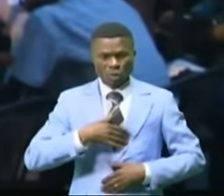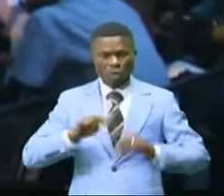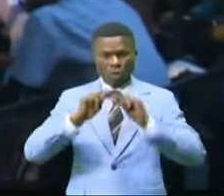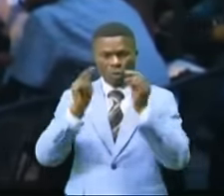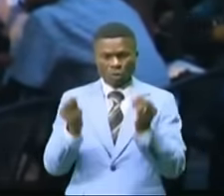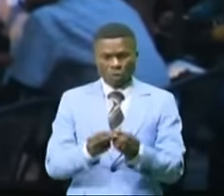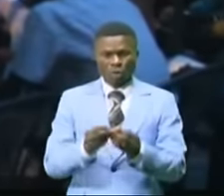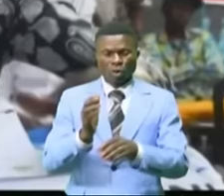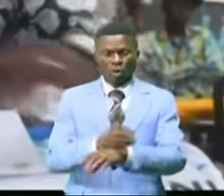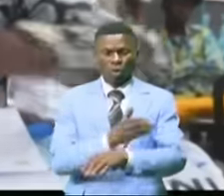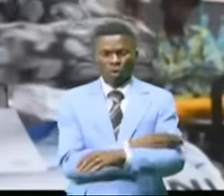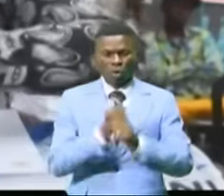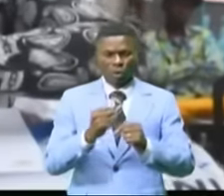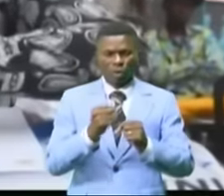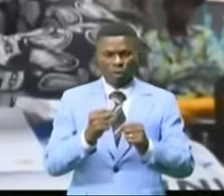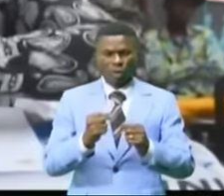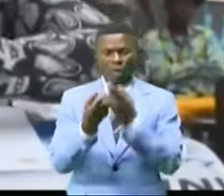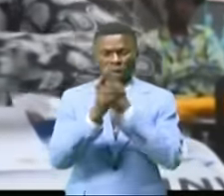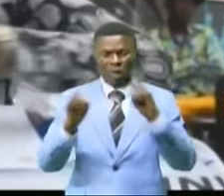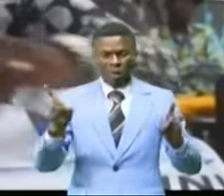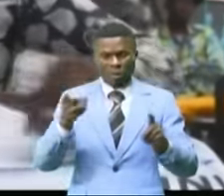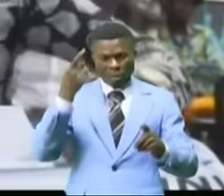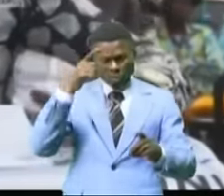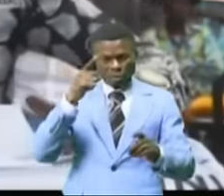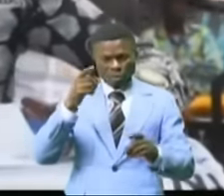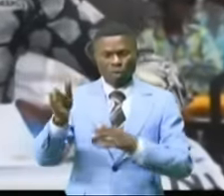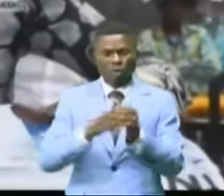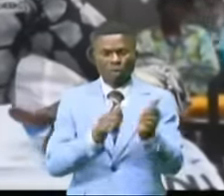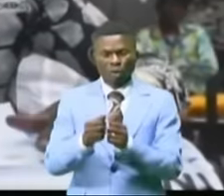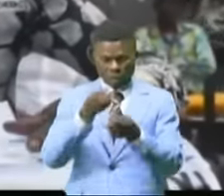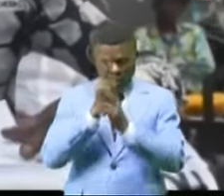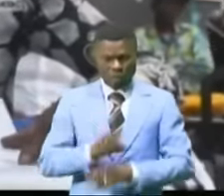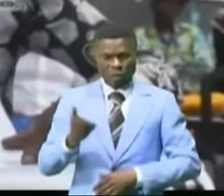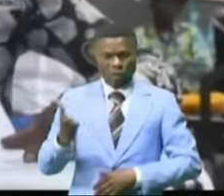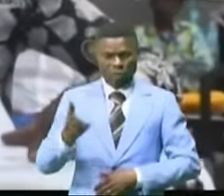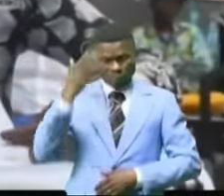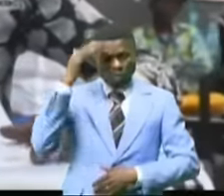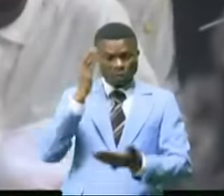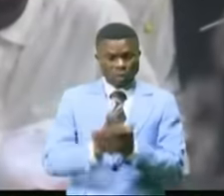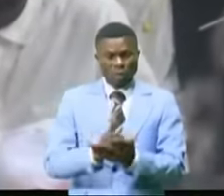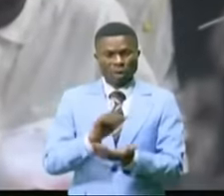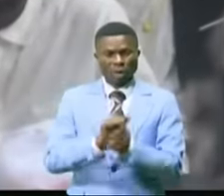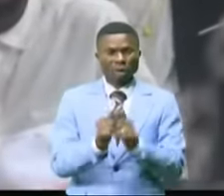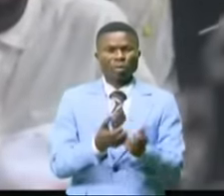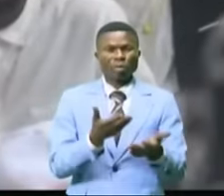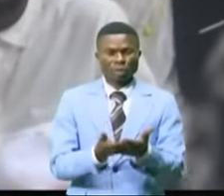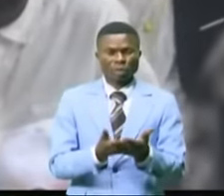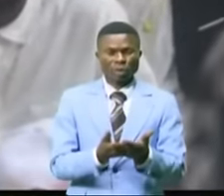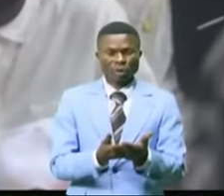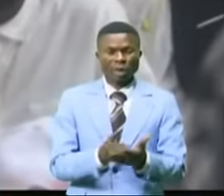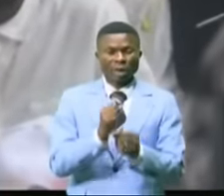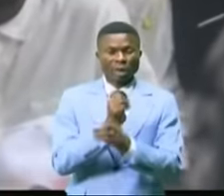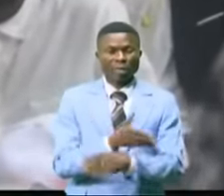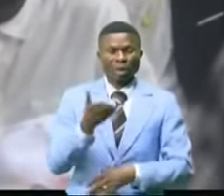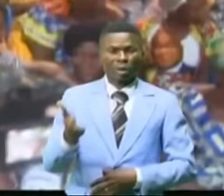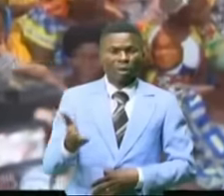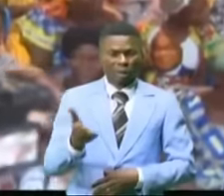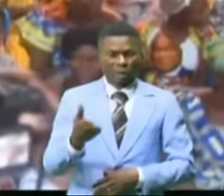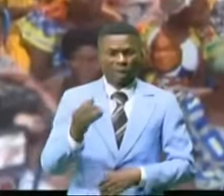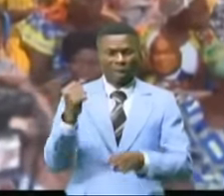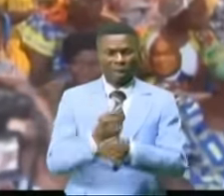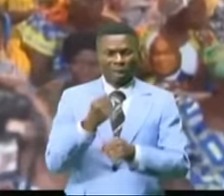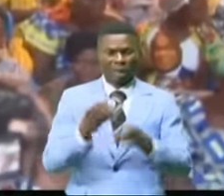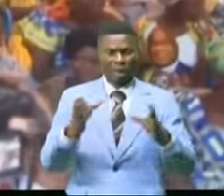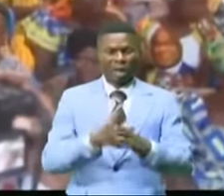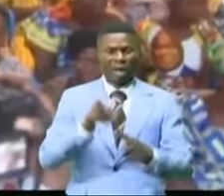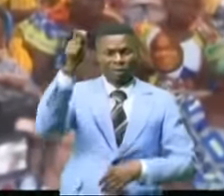force du progrès de l'UDPS pour ternir leur image. Pour éradiquer ces phénomènes, ils sont disposés à travailler avec